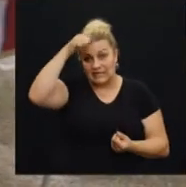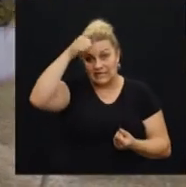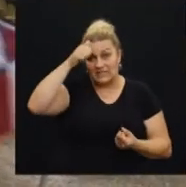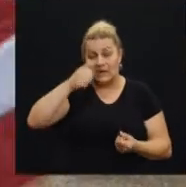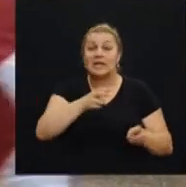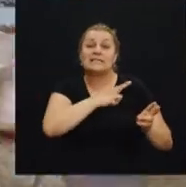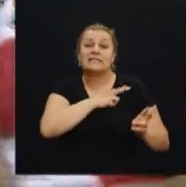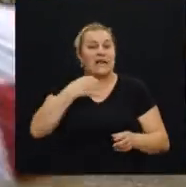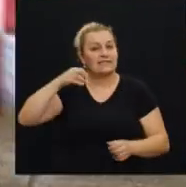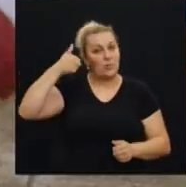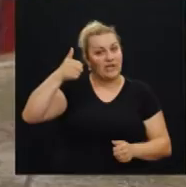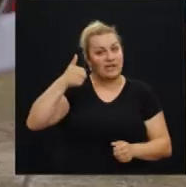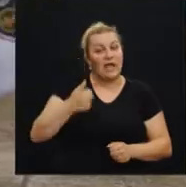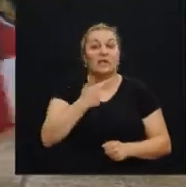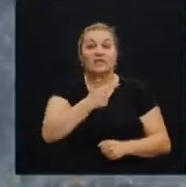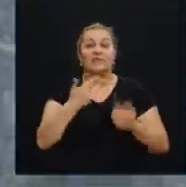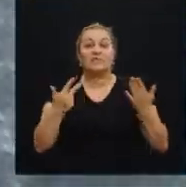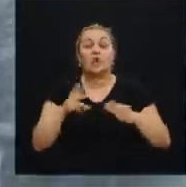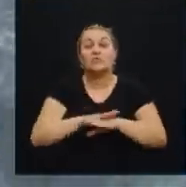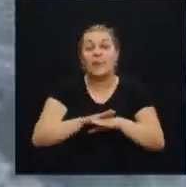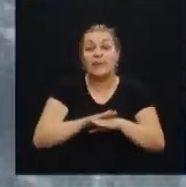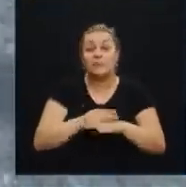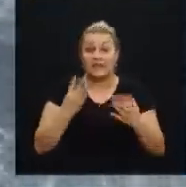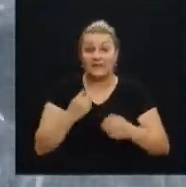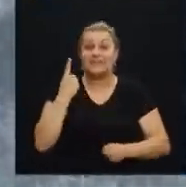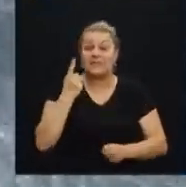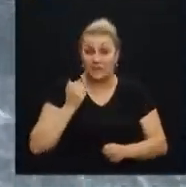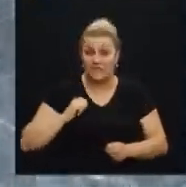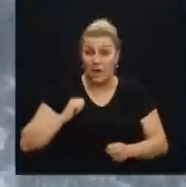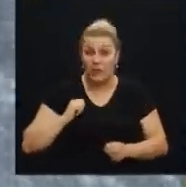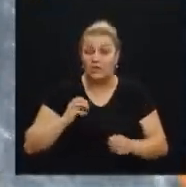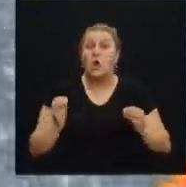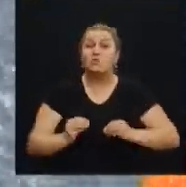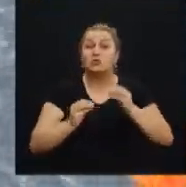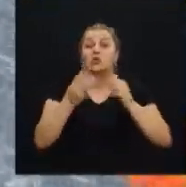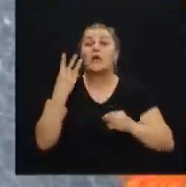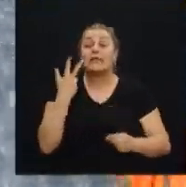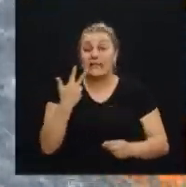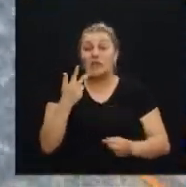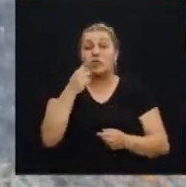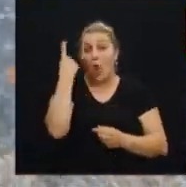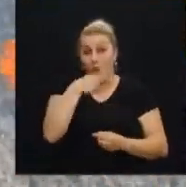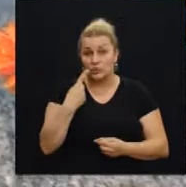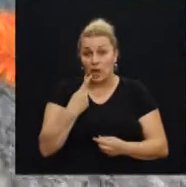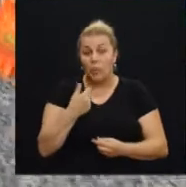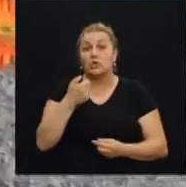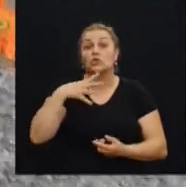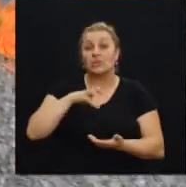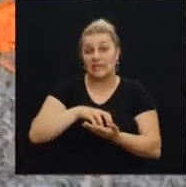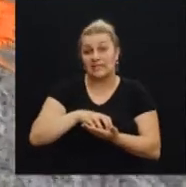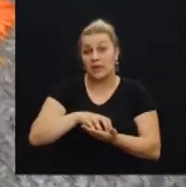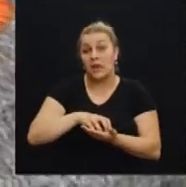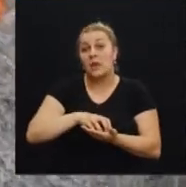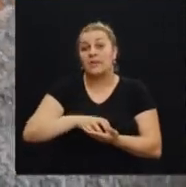istina jedna, da je dana 28. lipnja 1991. godine ustrojena Treća omiška bojna 114. brigade